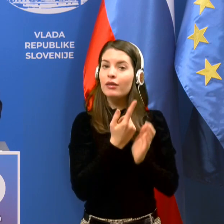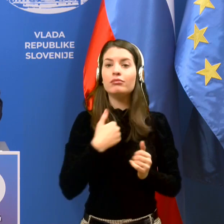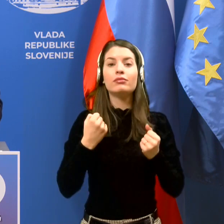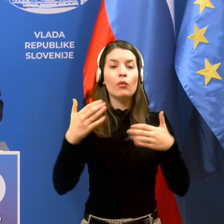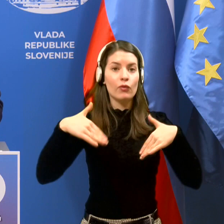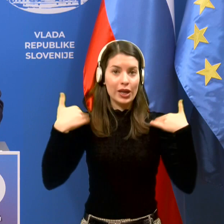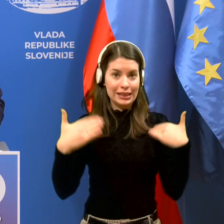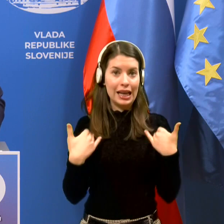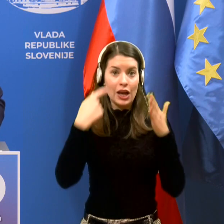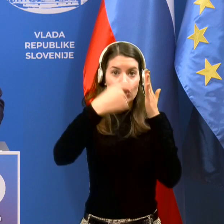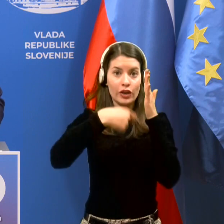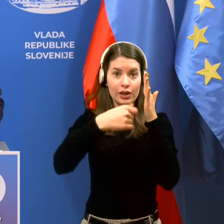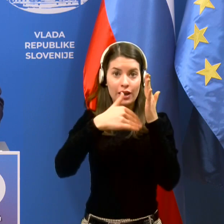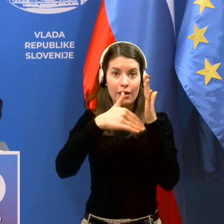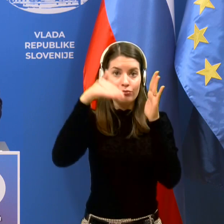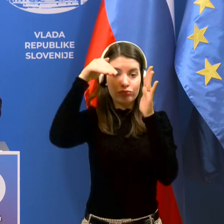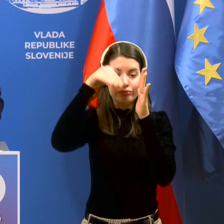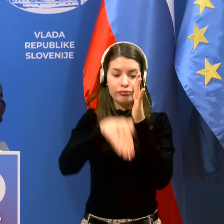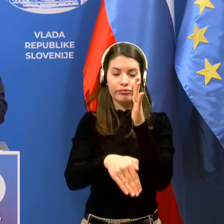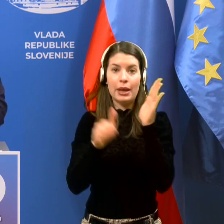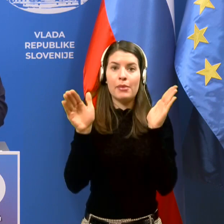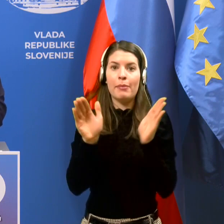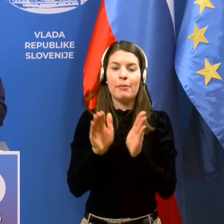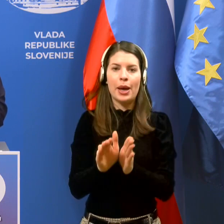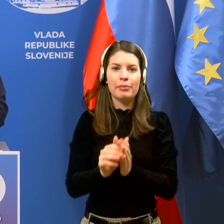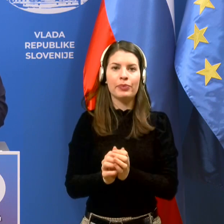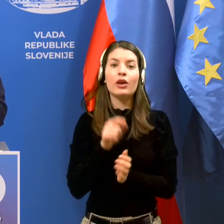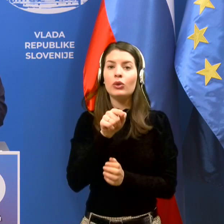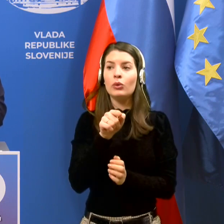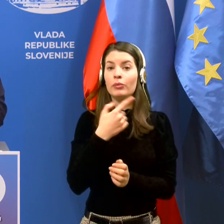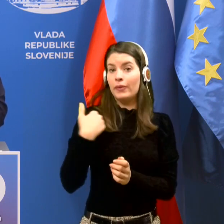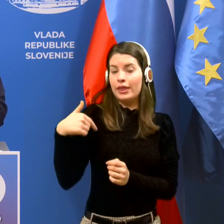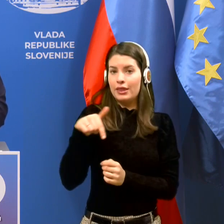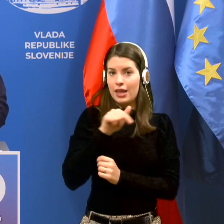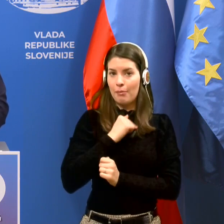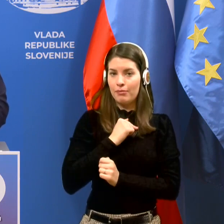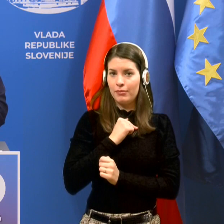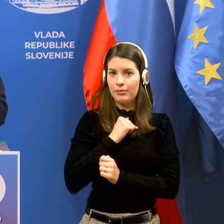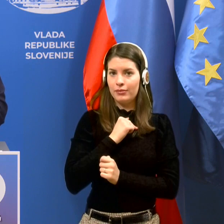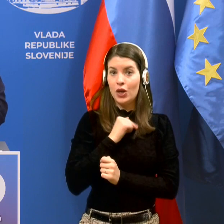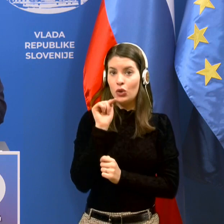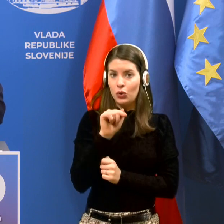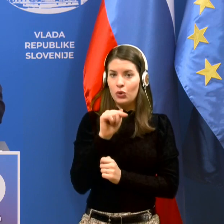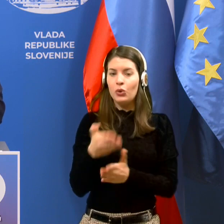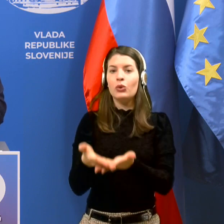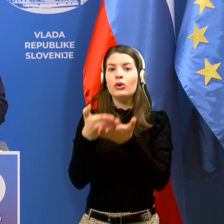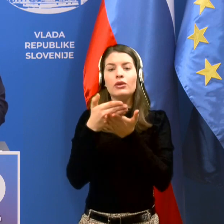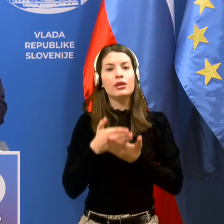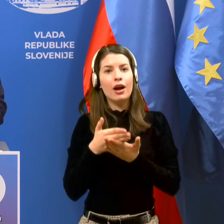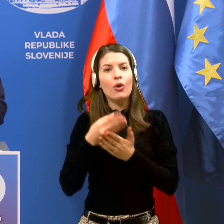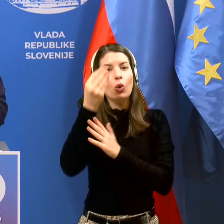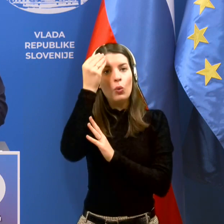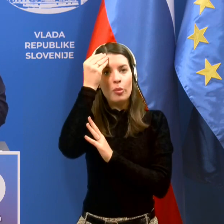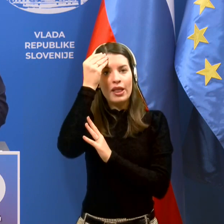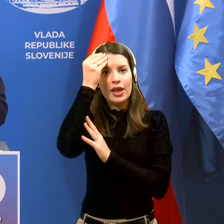se znižujejo. Ker to nam vseeno daje neko upanje,